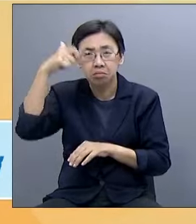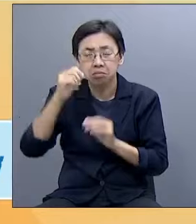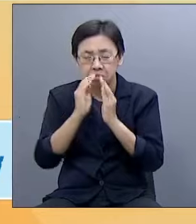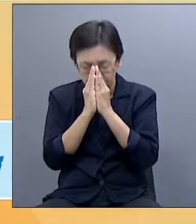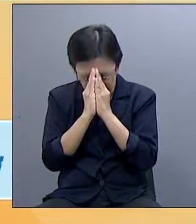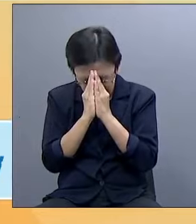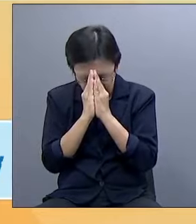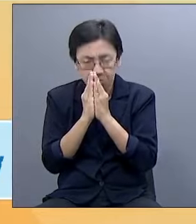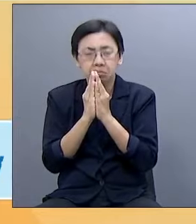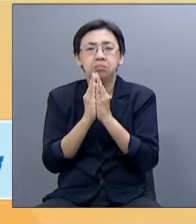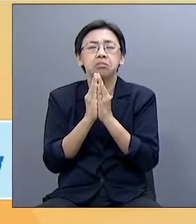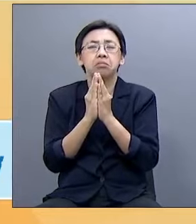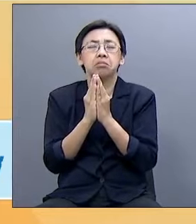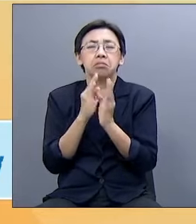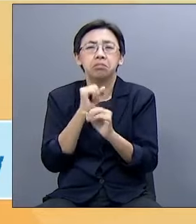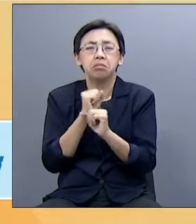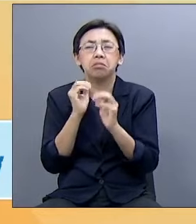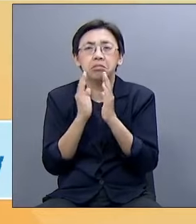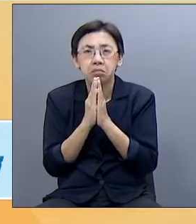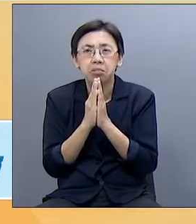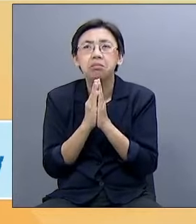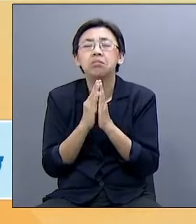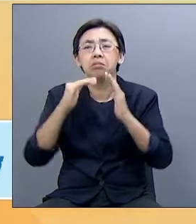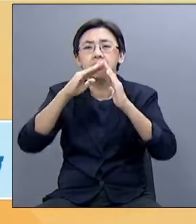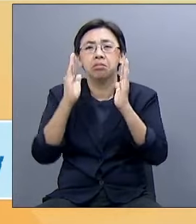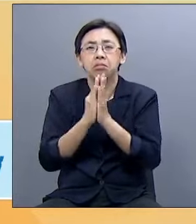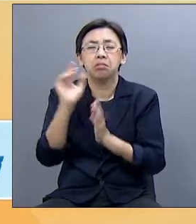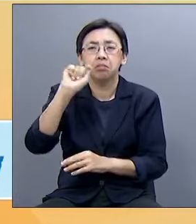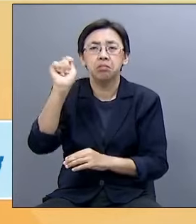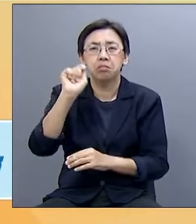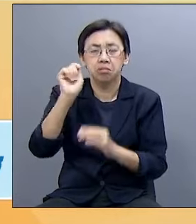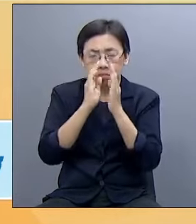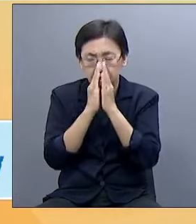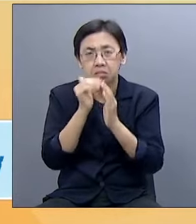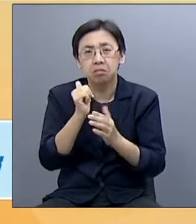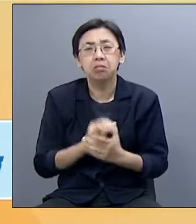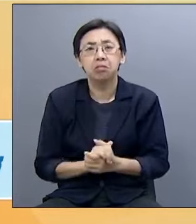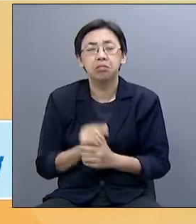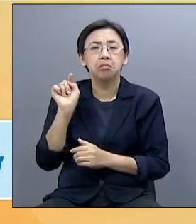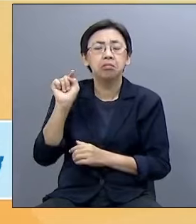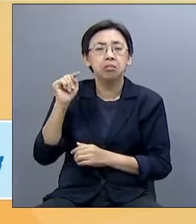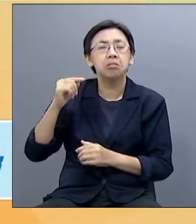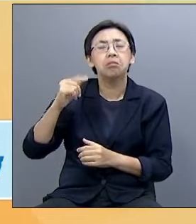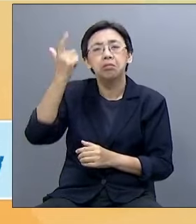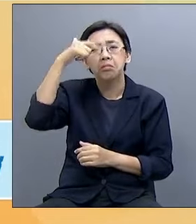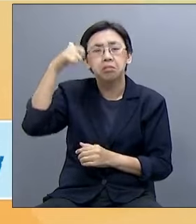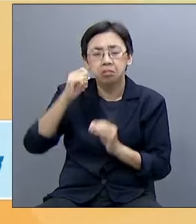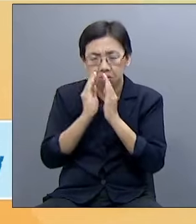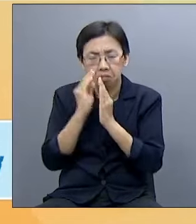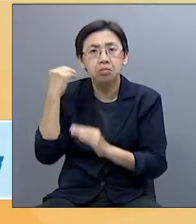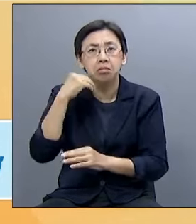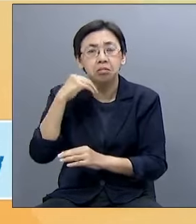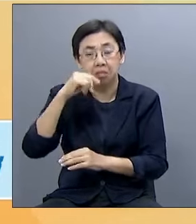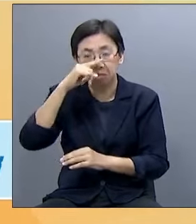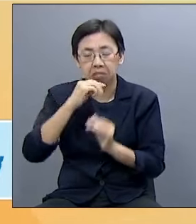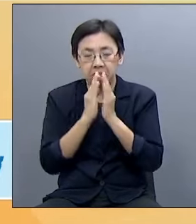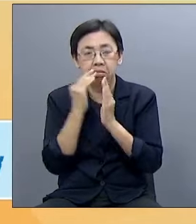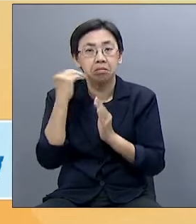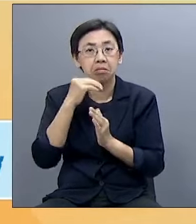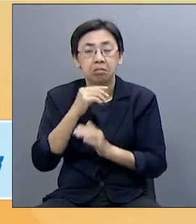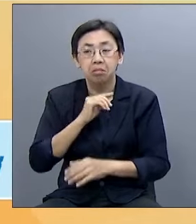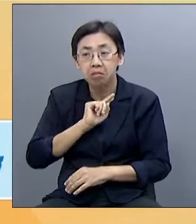าแล้วก็ใฝ่ถึงพุทธศาสนามากๆเลย ที่นั่นเขาไหว้พระกันเก่งมากว่าเราคนไทยไหว้พระเก่งแล้วถ้าไปเที่ยวพม่าไปเมียนม